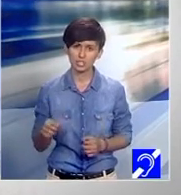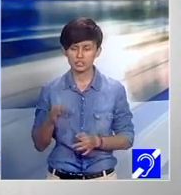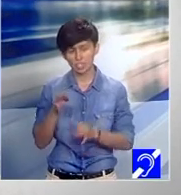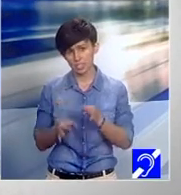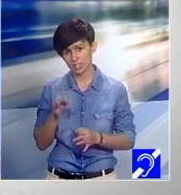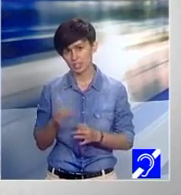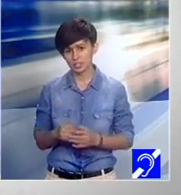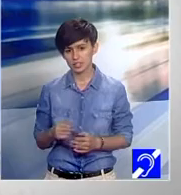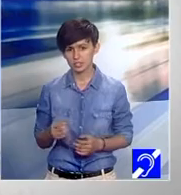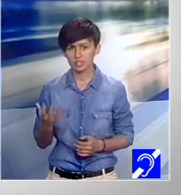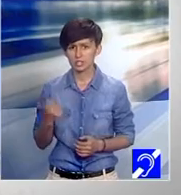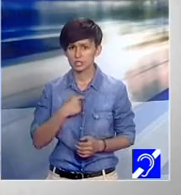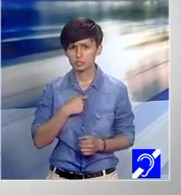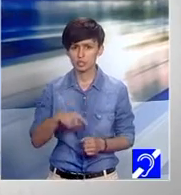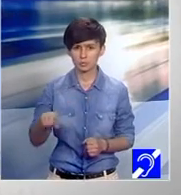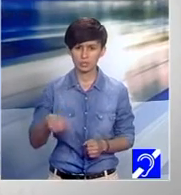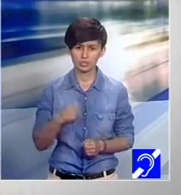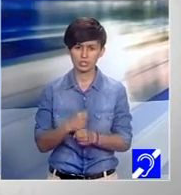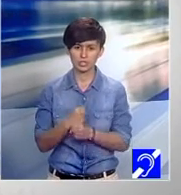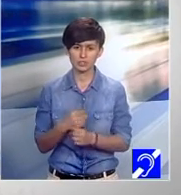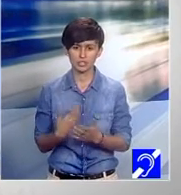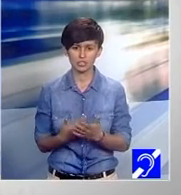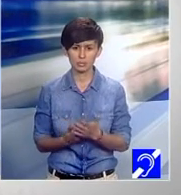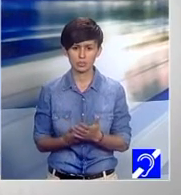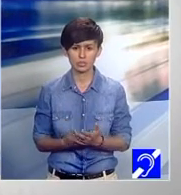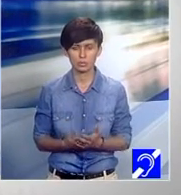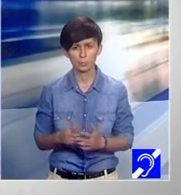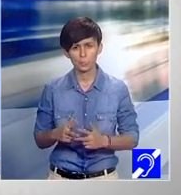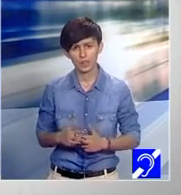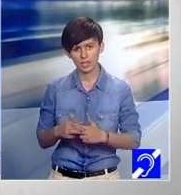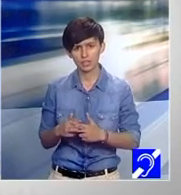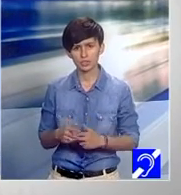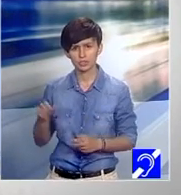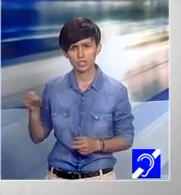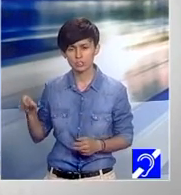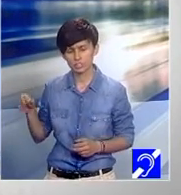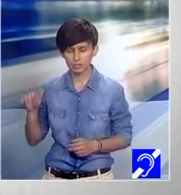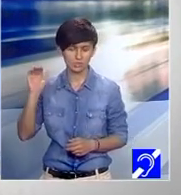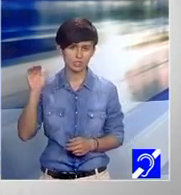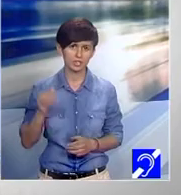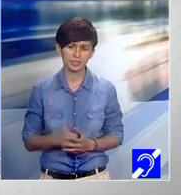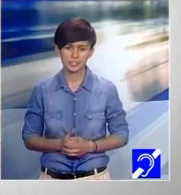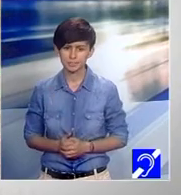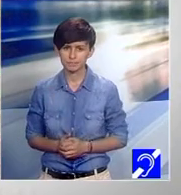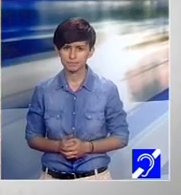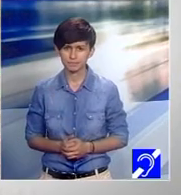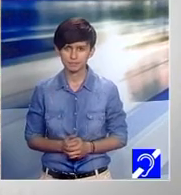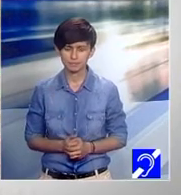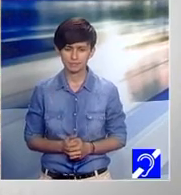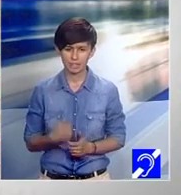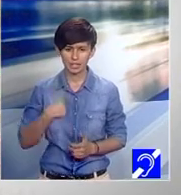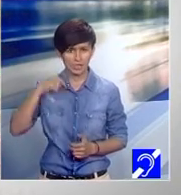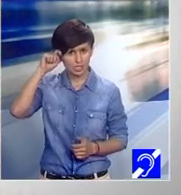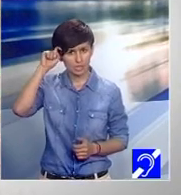ca instituție de presă să facem pentru a ajuta în acest sens? În primul rând, deci eu cred